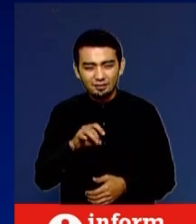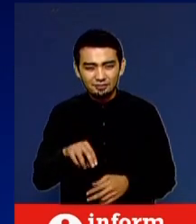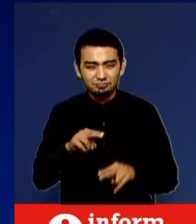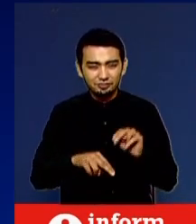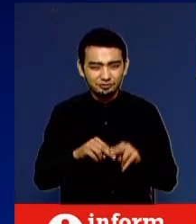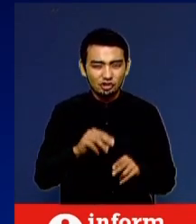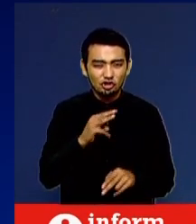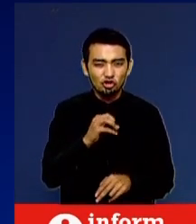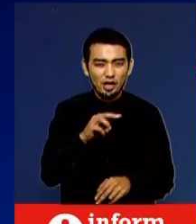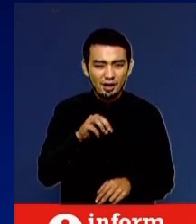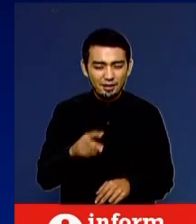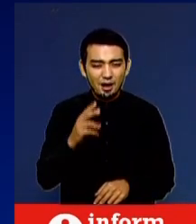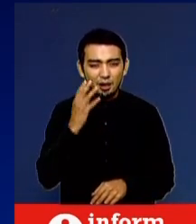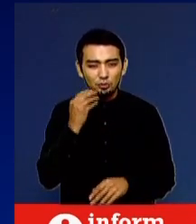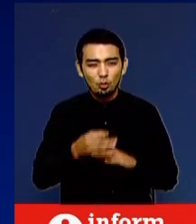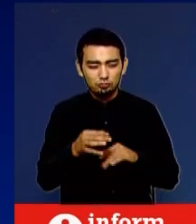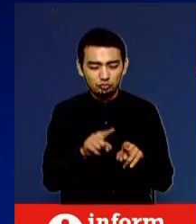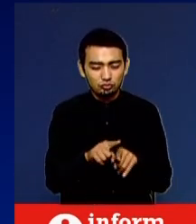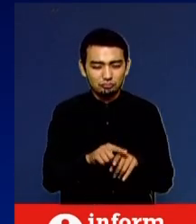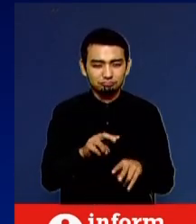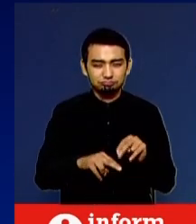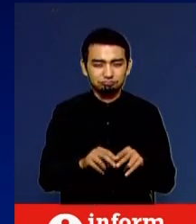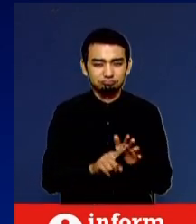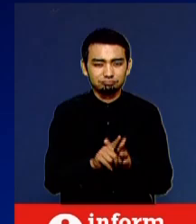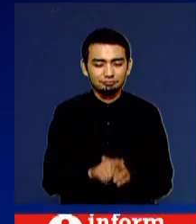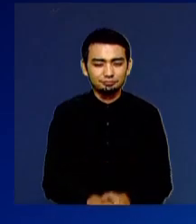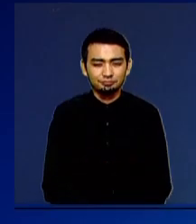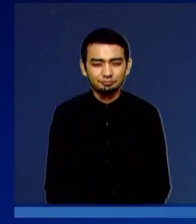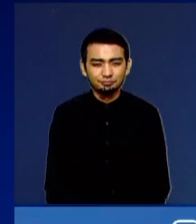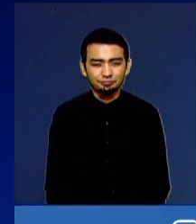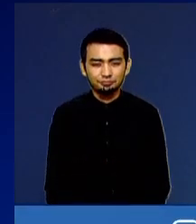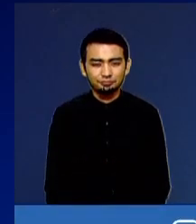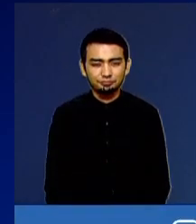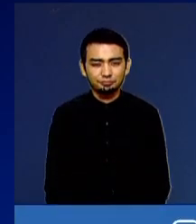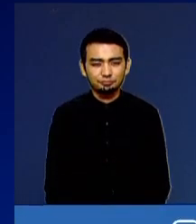Шелек Алматинской области. Елеман Раимбеков, Думан Сулейменов, Сергей Шуйский, Информбюро.